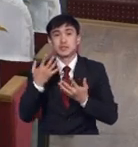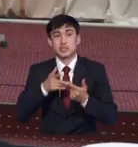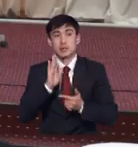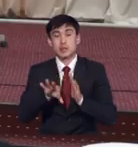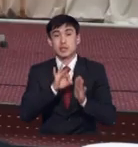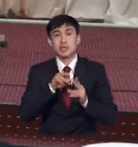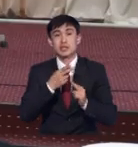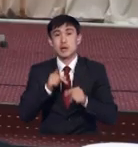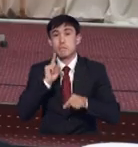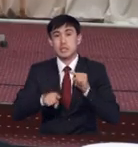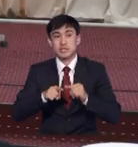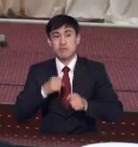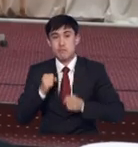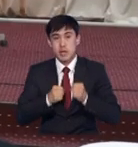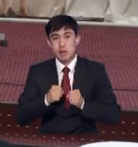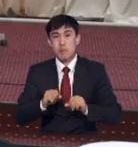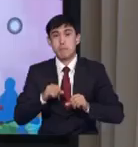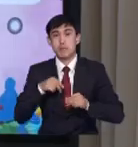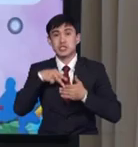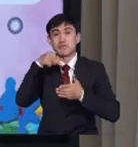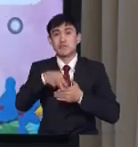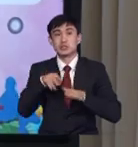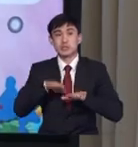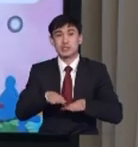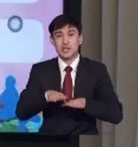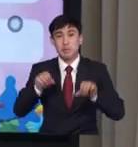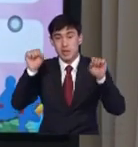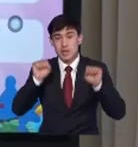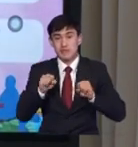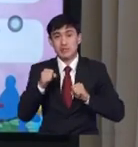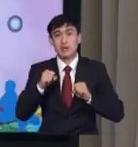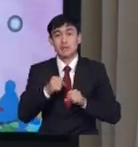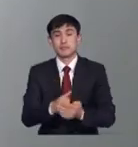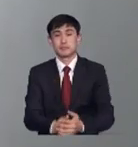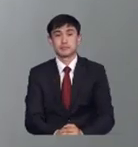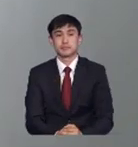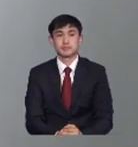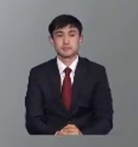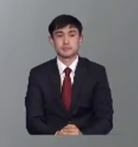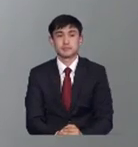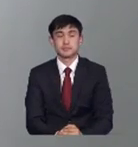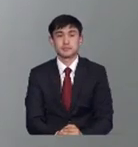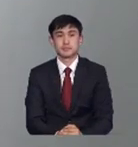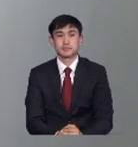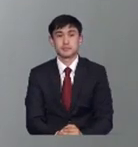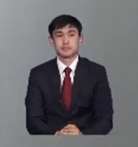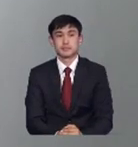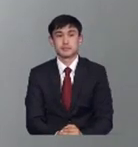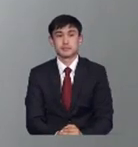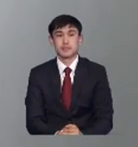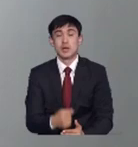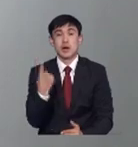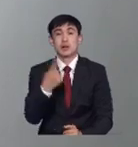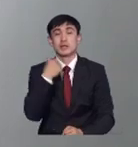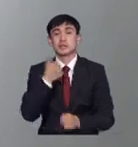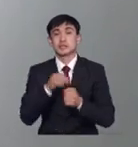определят самого быстрого в беге по прыжкам в длину с места и в подтягивание на перекладине одна